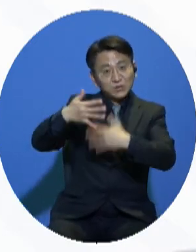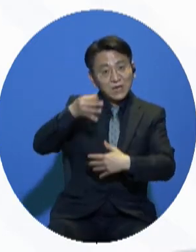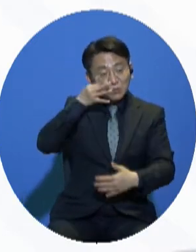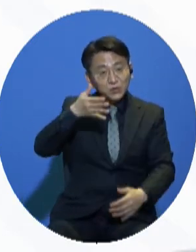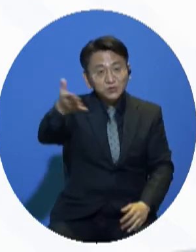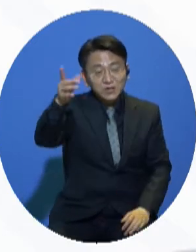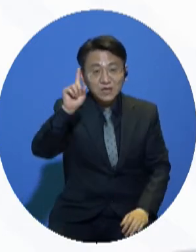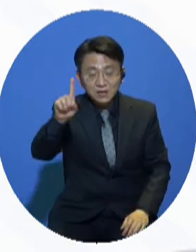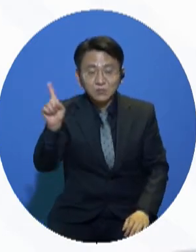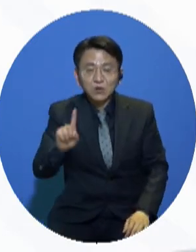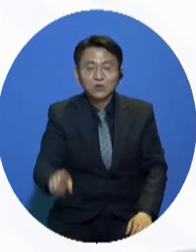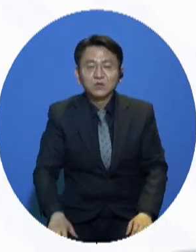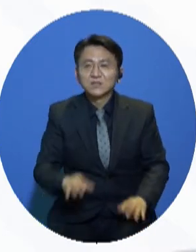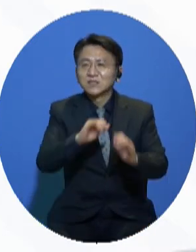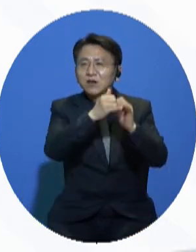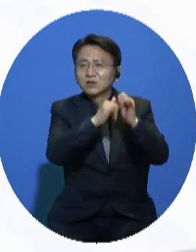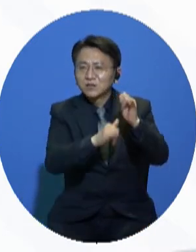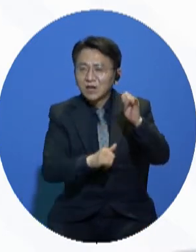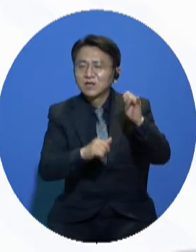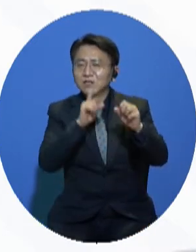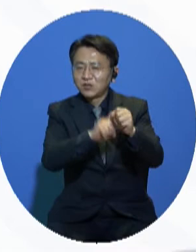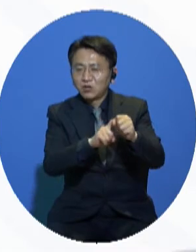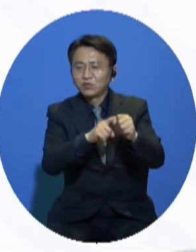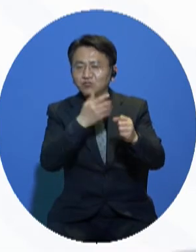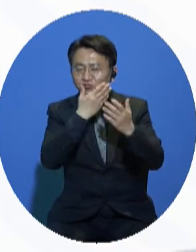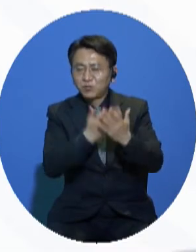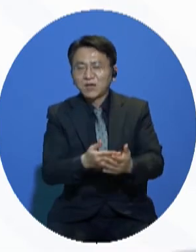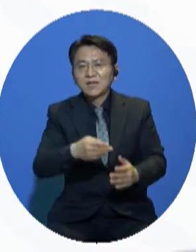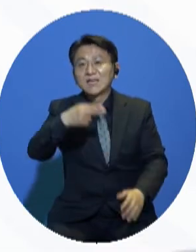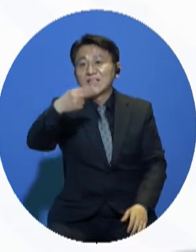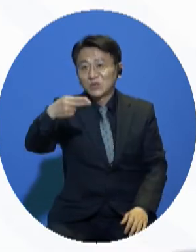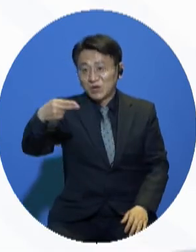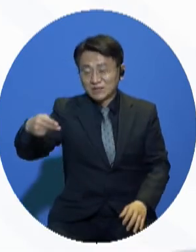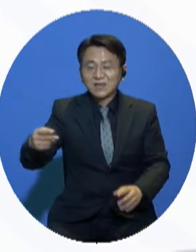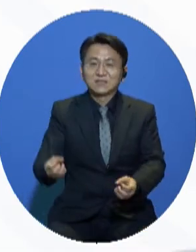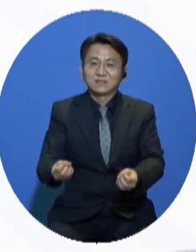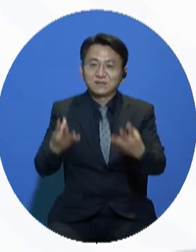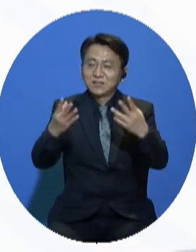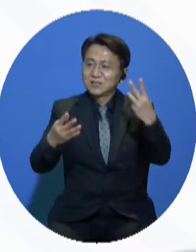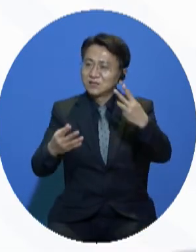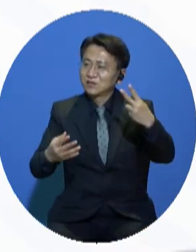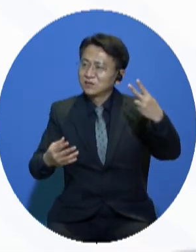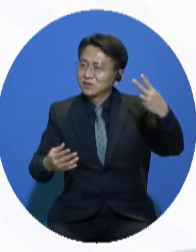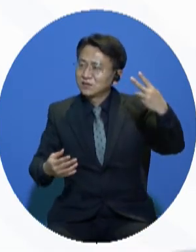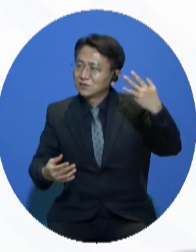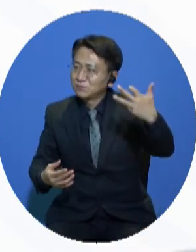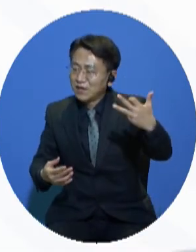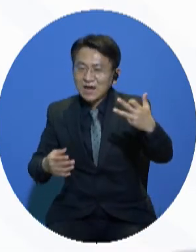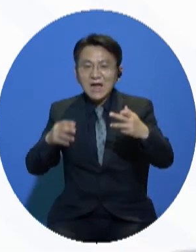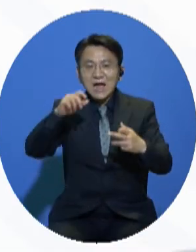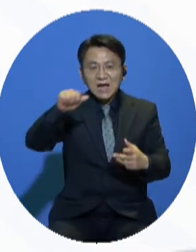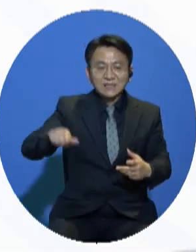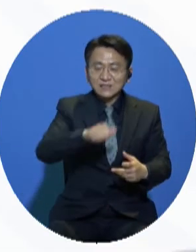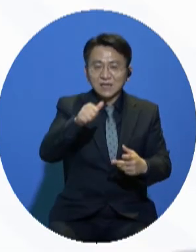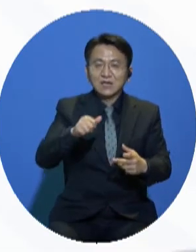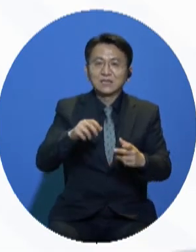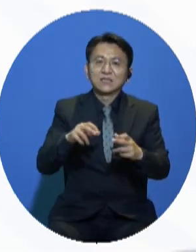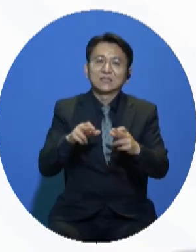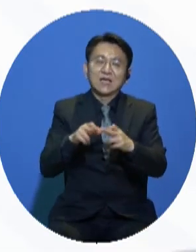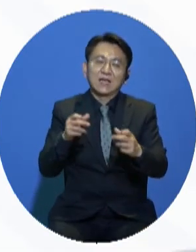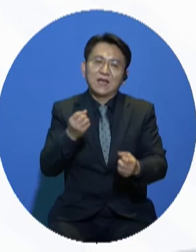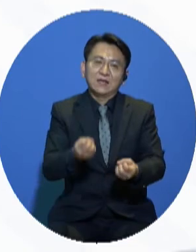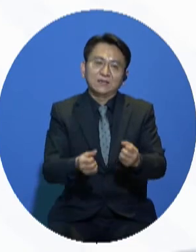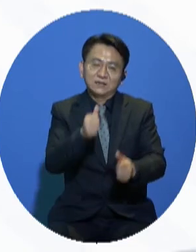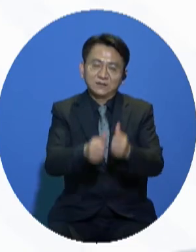이 영상에서는 바로 이 역사적인 순간, 인도네시아에서 있었던 2018년 아시아 패럴림픽 대회의 역사적인